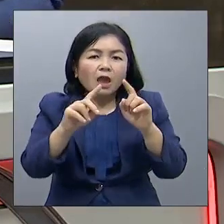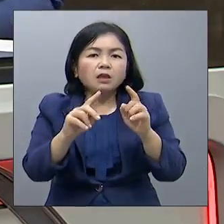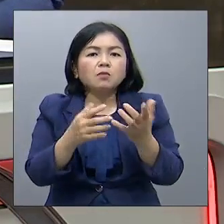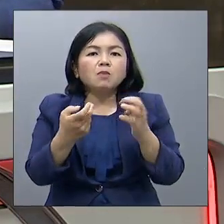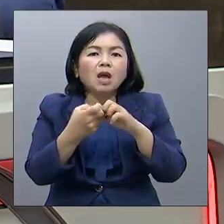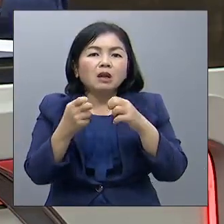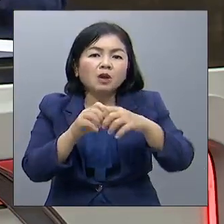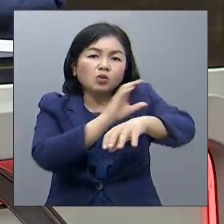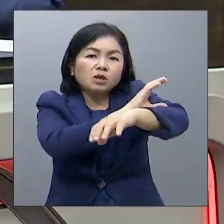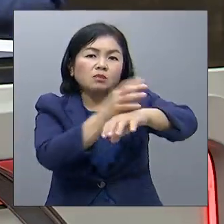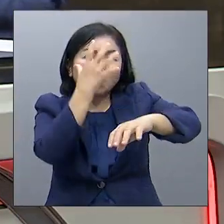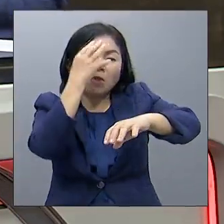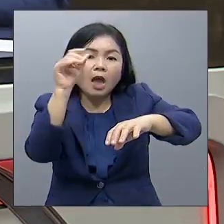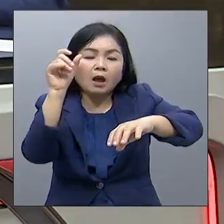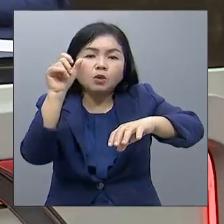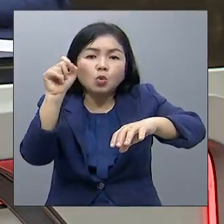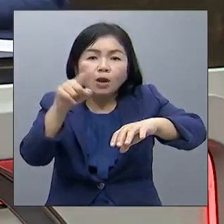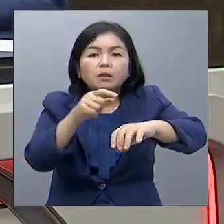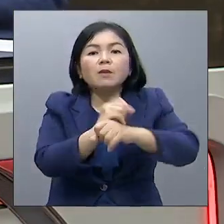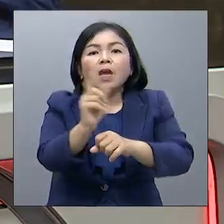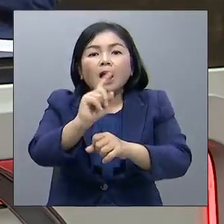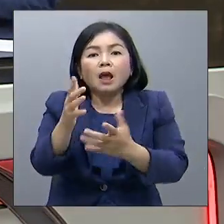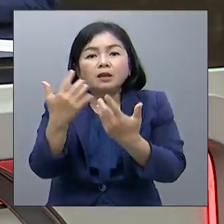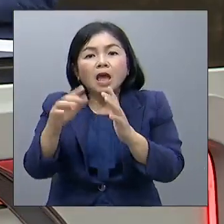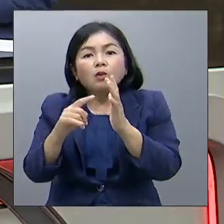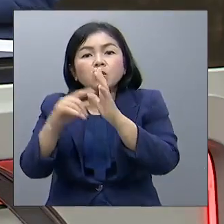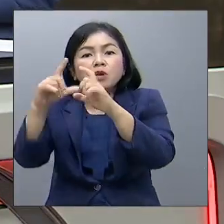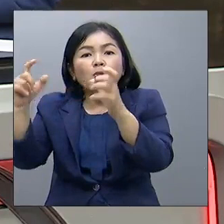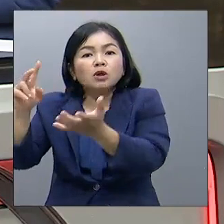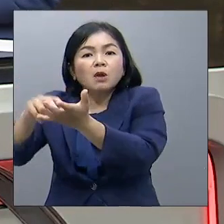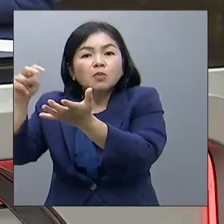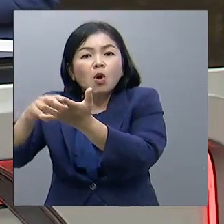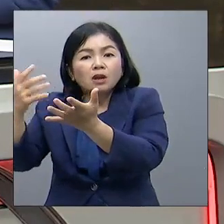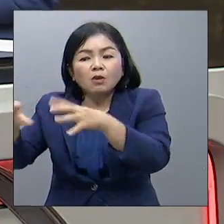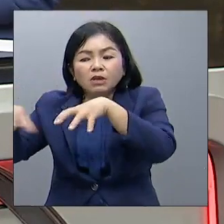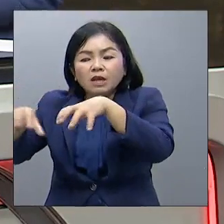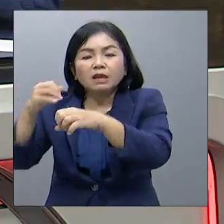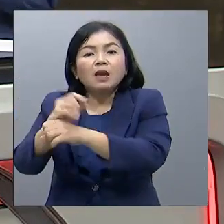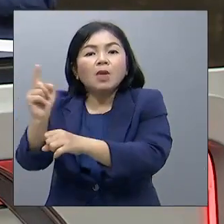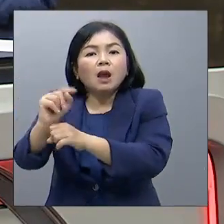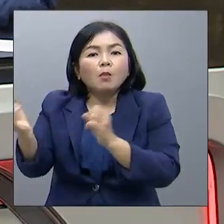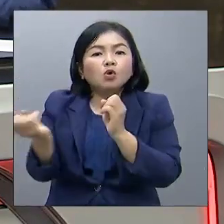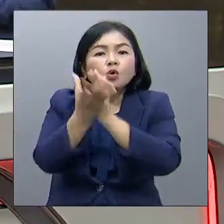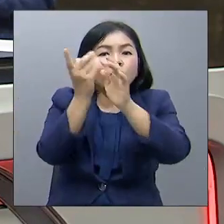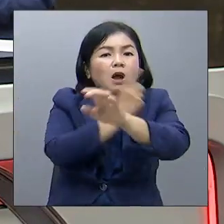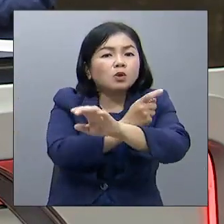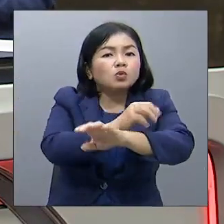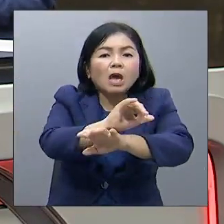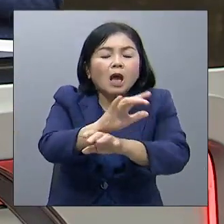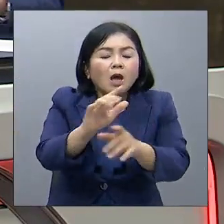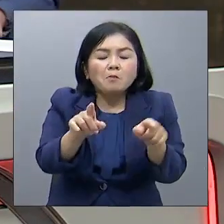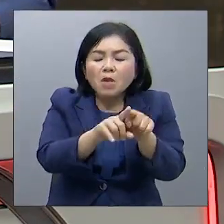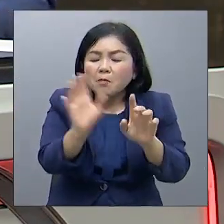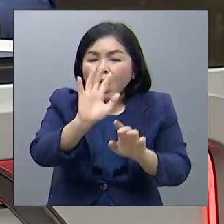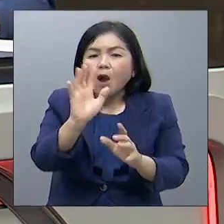แล้วหลังจากนี้ถ้าเกิดศรีเทพเป็นมรดกโลกขึ้นมาจะบริหารจัดการยังไงไม่ให้ซ้ำรอยแล้วจะทำยังไงให้